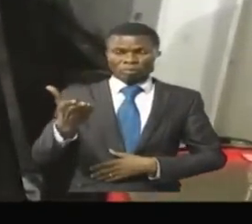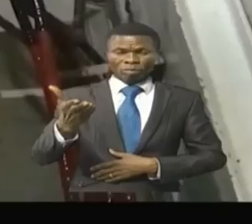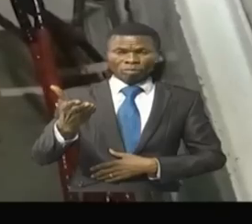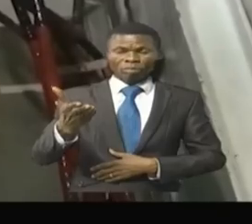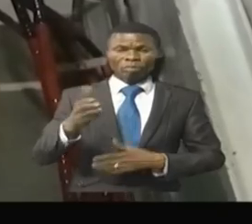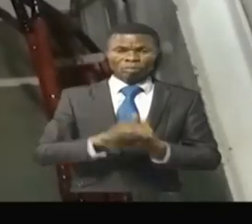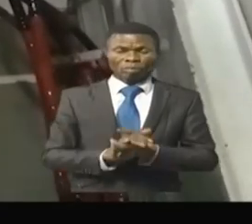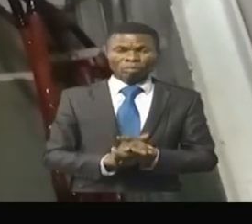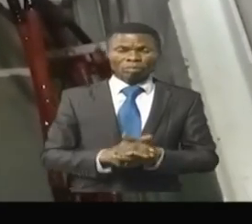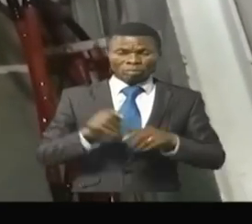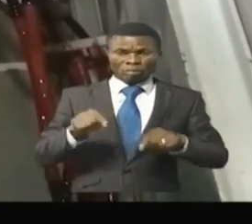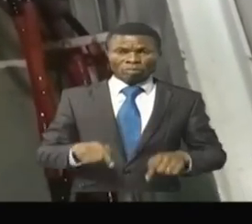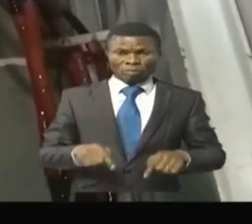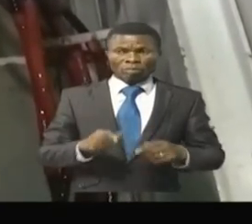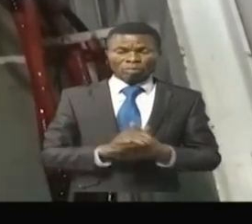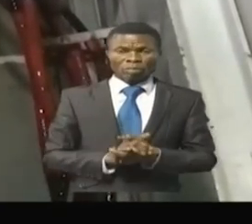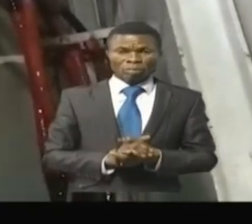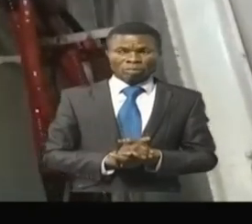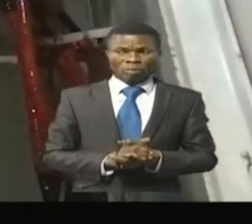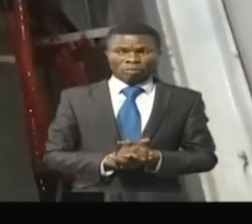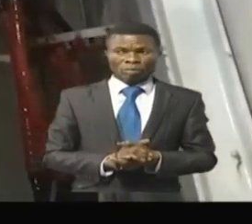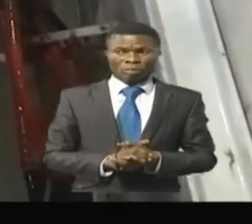RTNC, vient donc